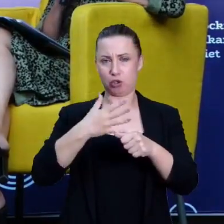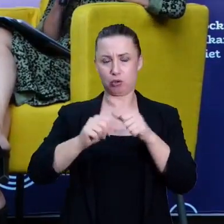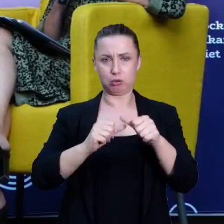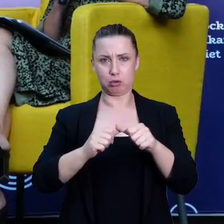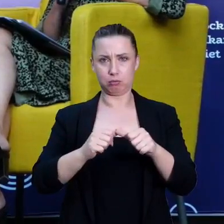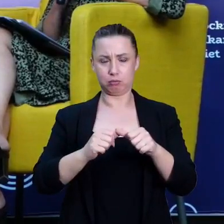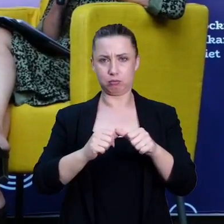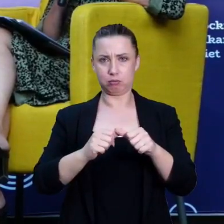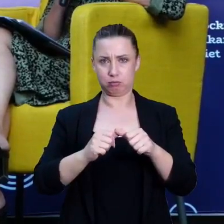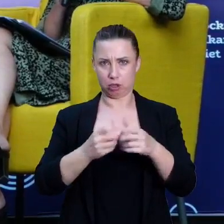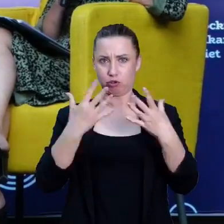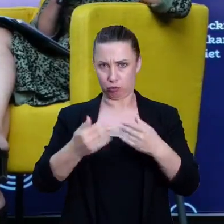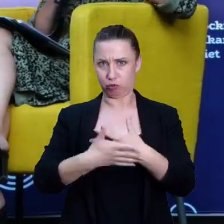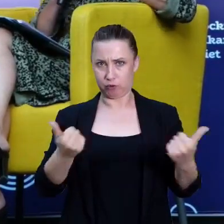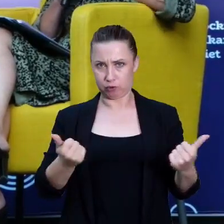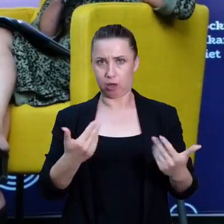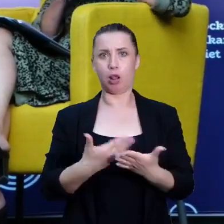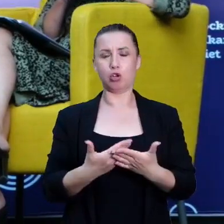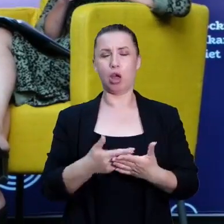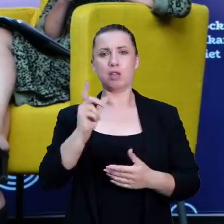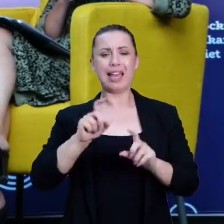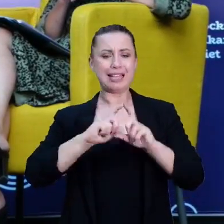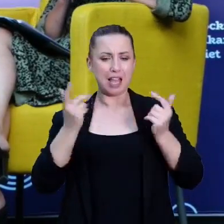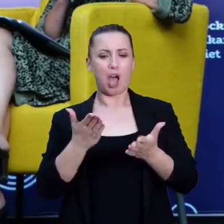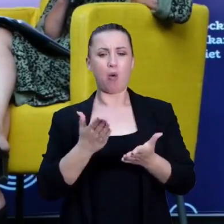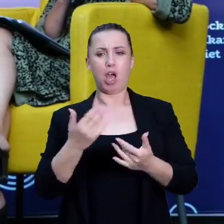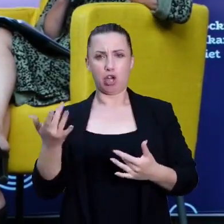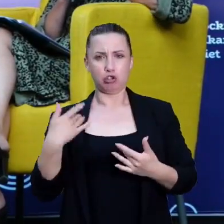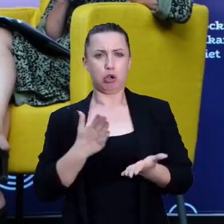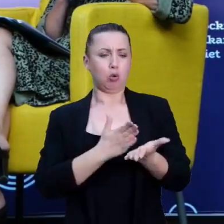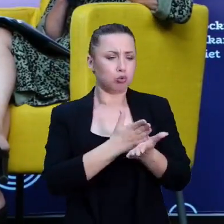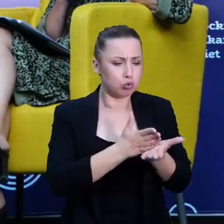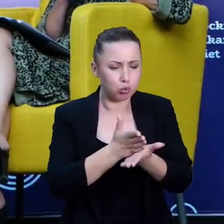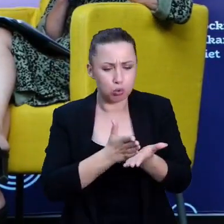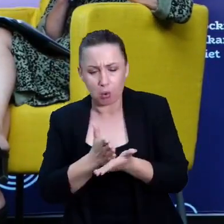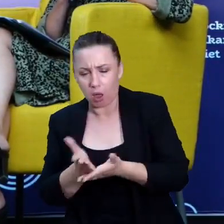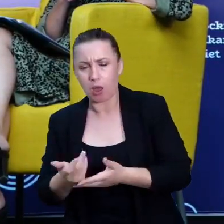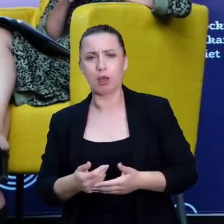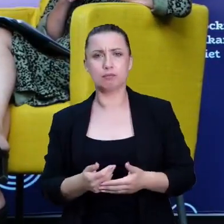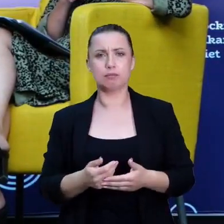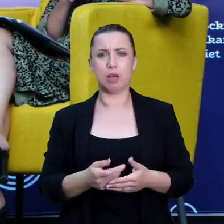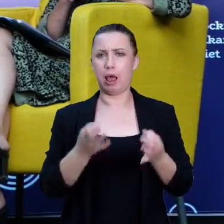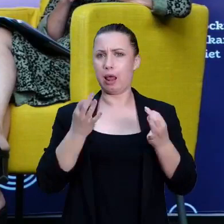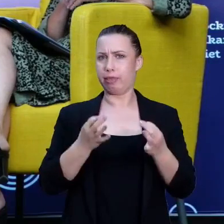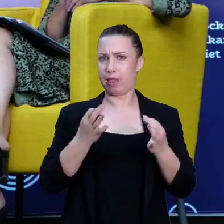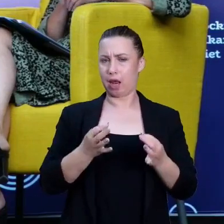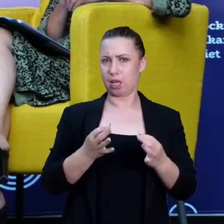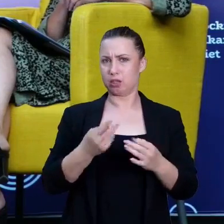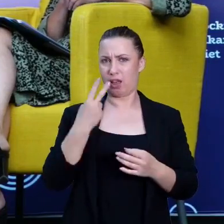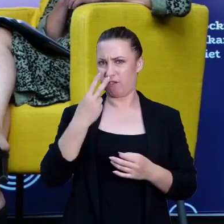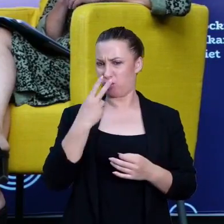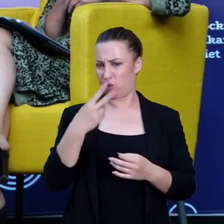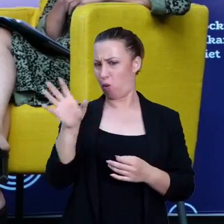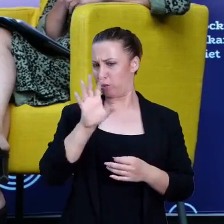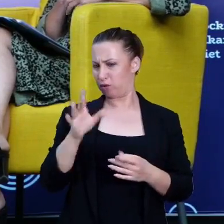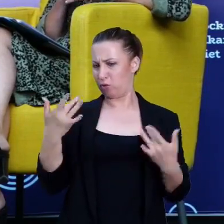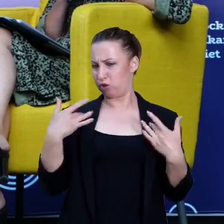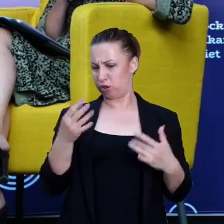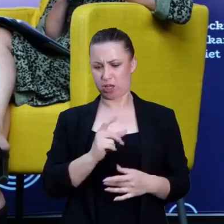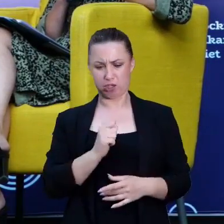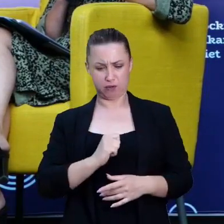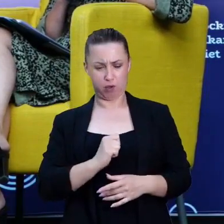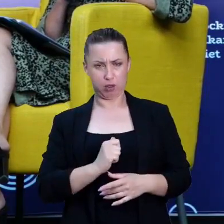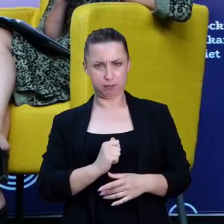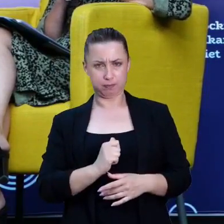na usługach, tak, i teraz bym chciała coś od siebie i nagle widzą, że no to nie do końca jest to, co było,